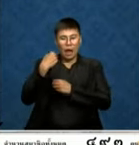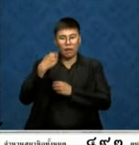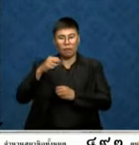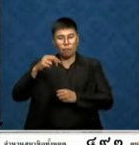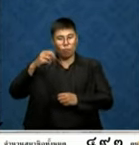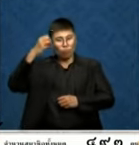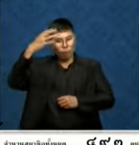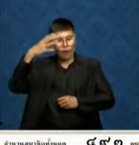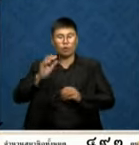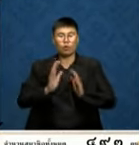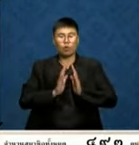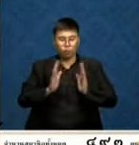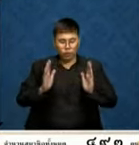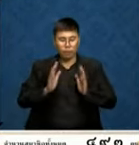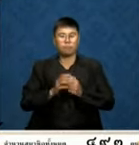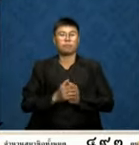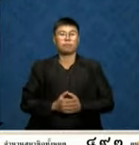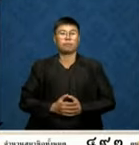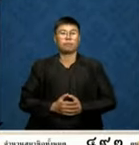ครับ